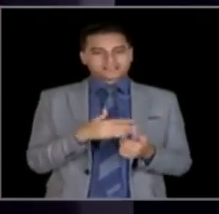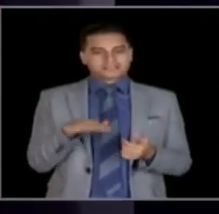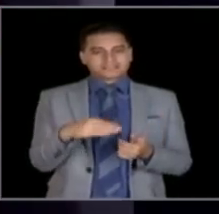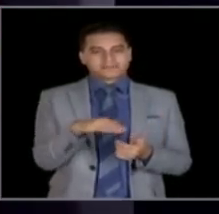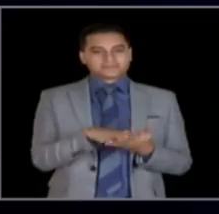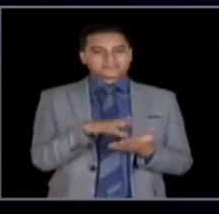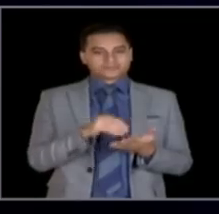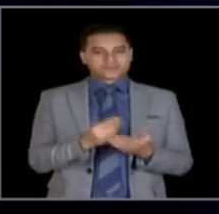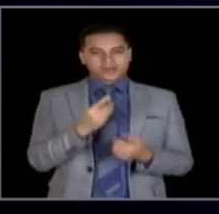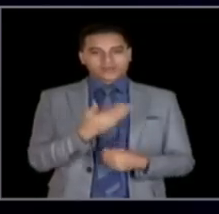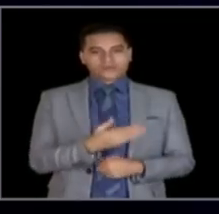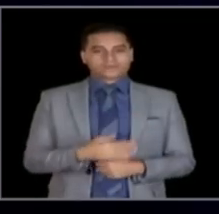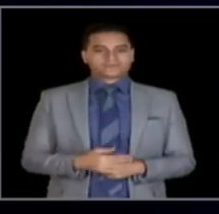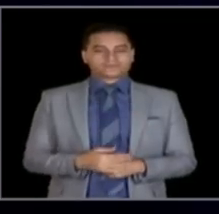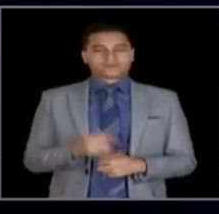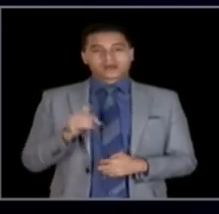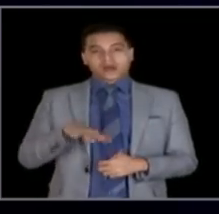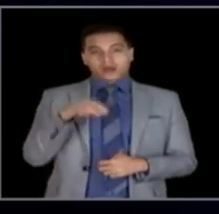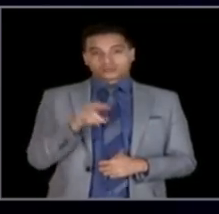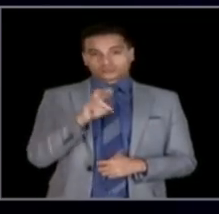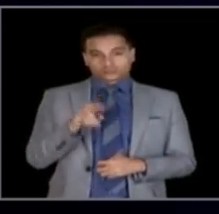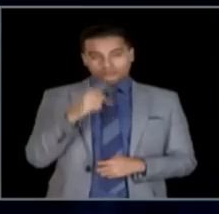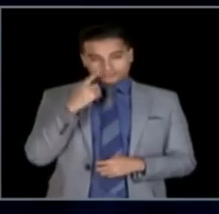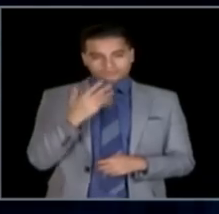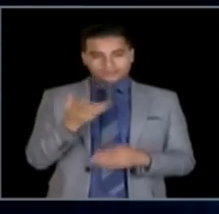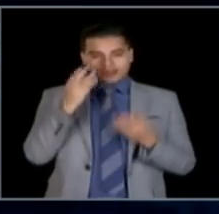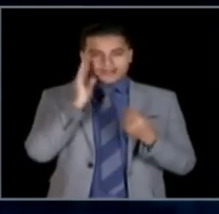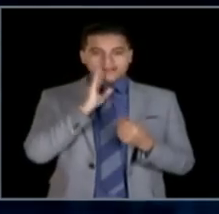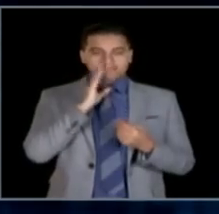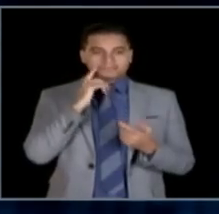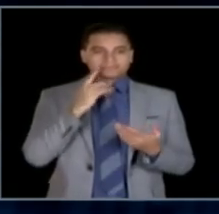التماسيح هتبتدوا الاول، واول فقره يا فقره العلم.